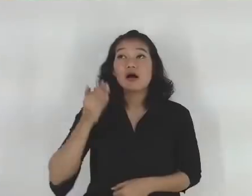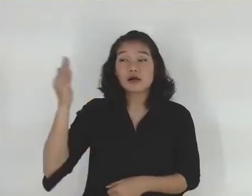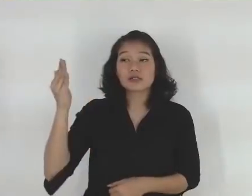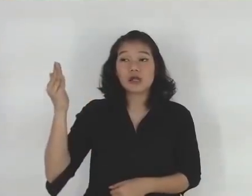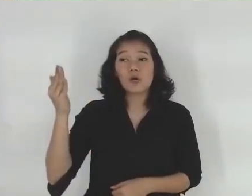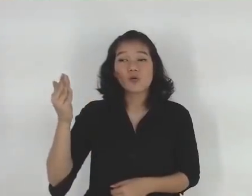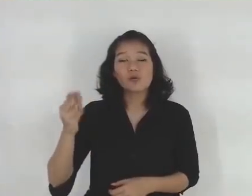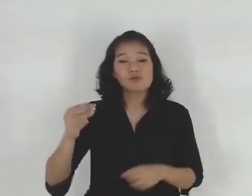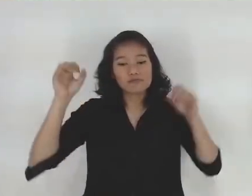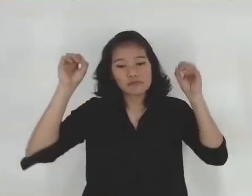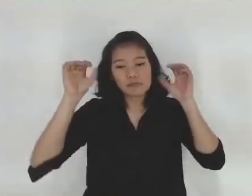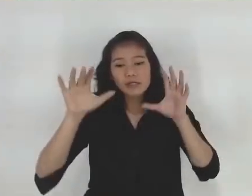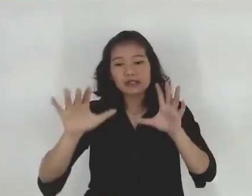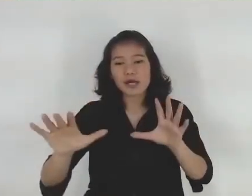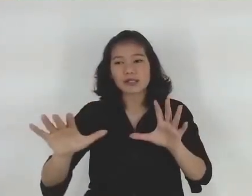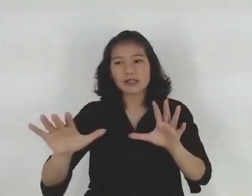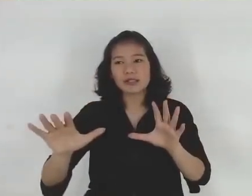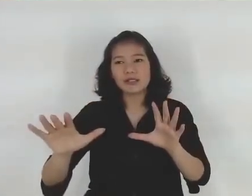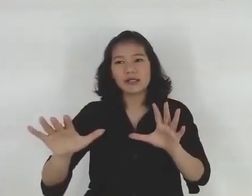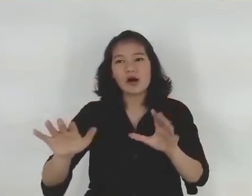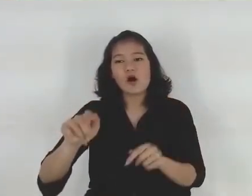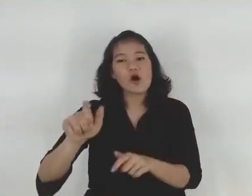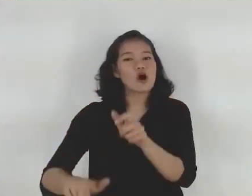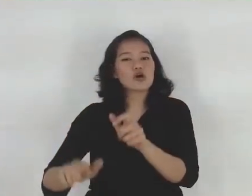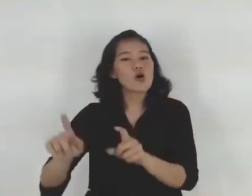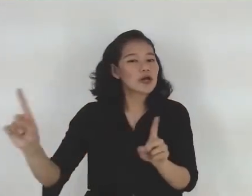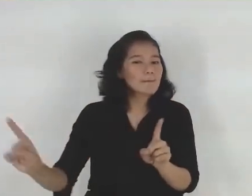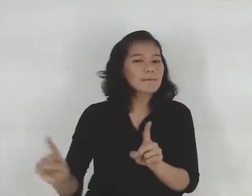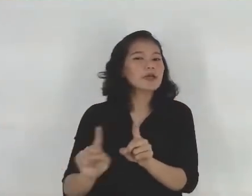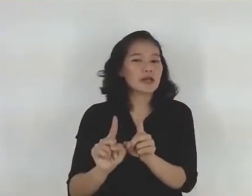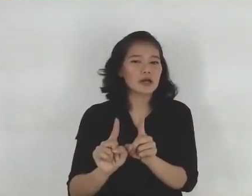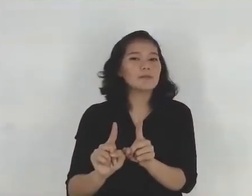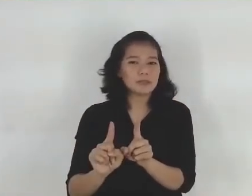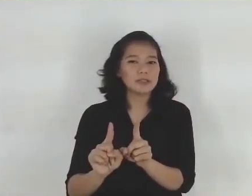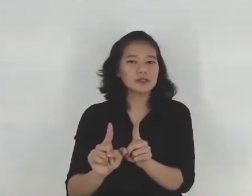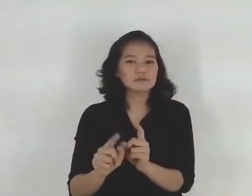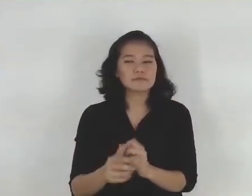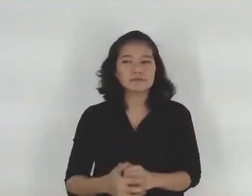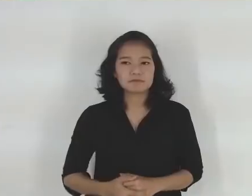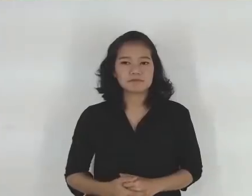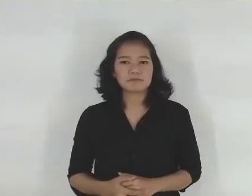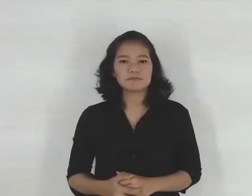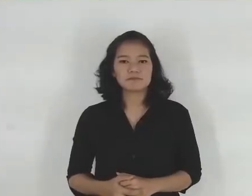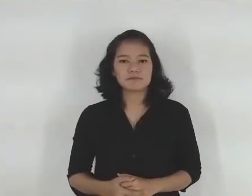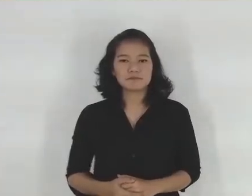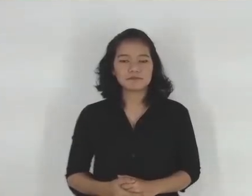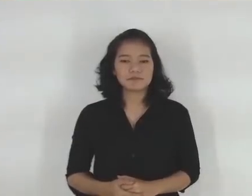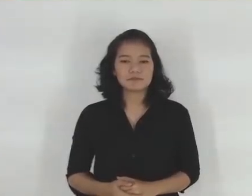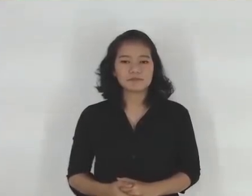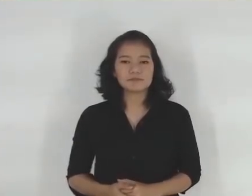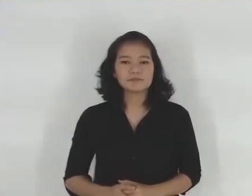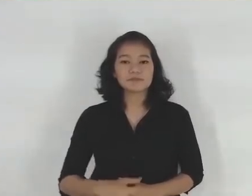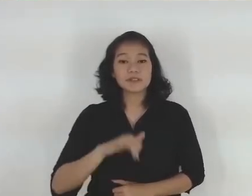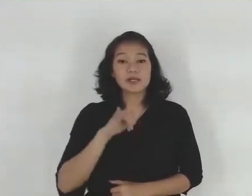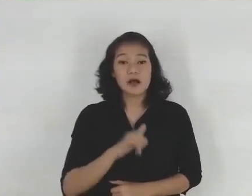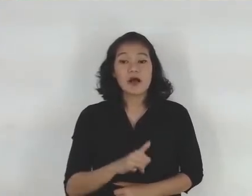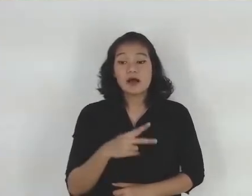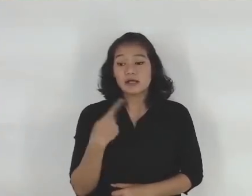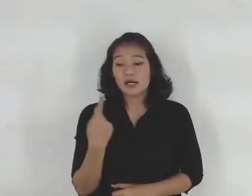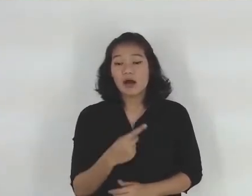juga berkati keluarga yang mendampingi selama mereka terbaring lemah ya Bapak ya Bapak kami juga